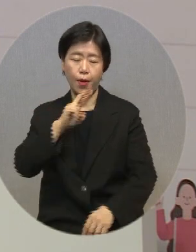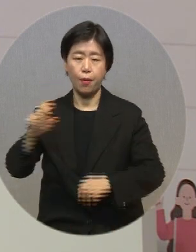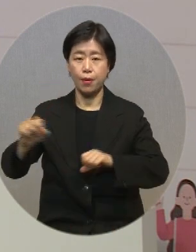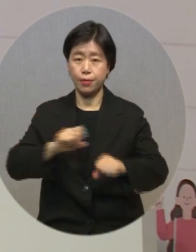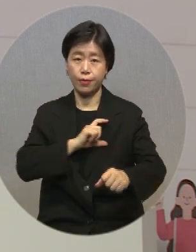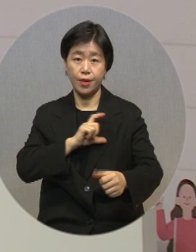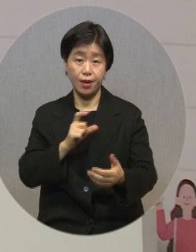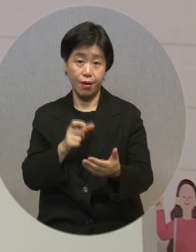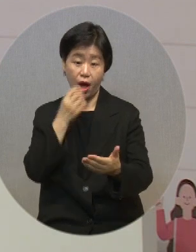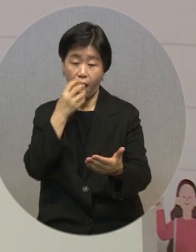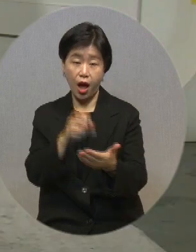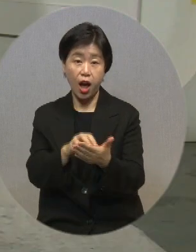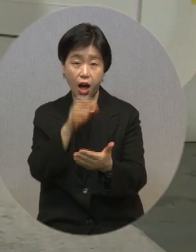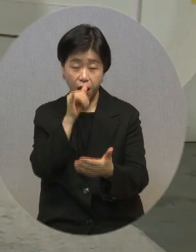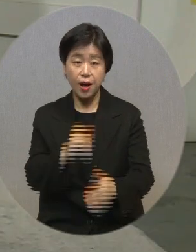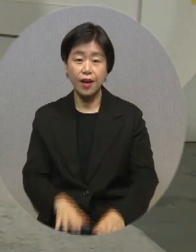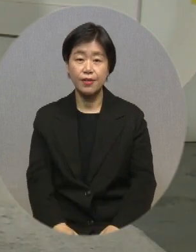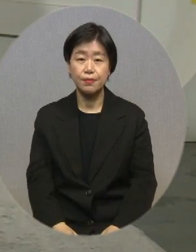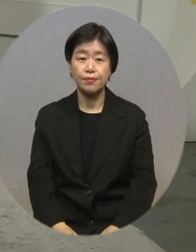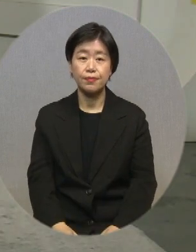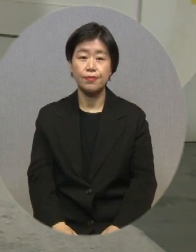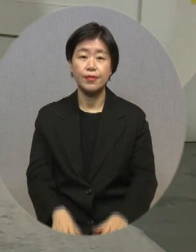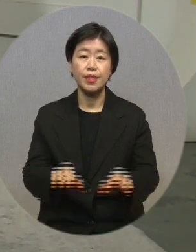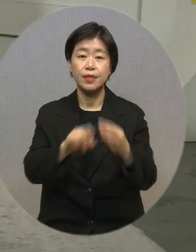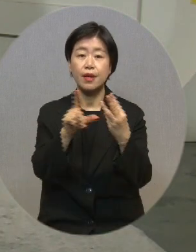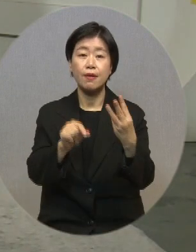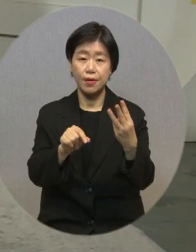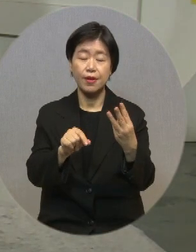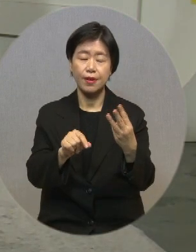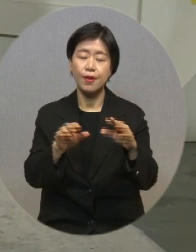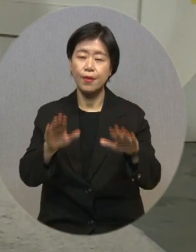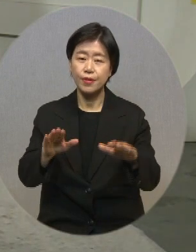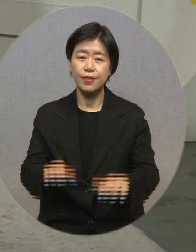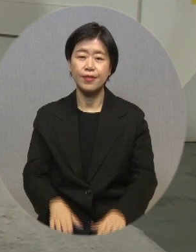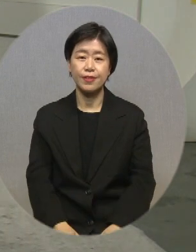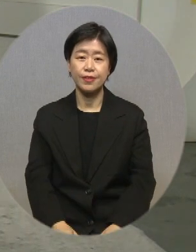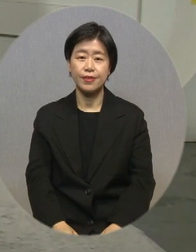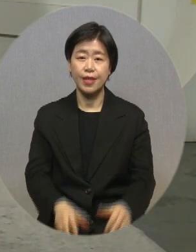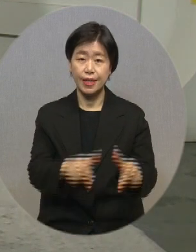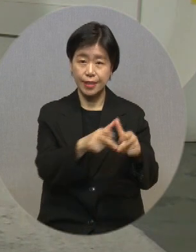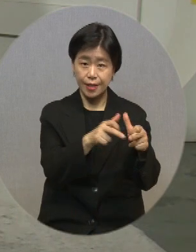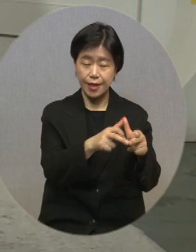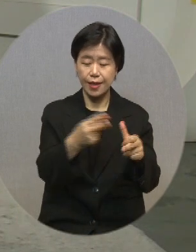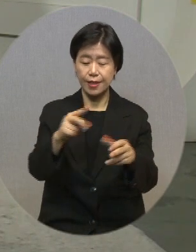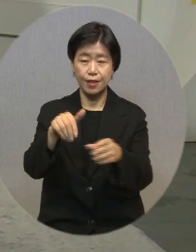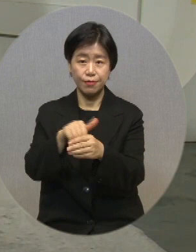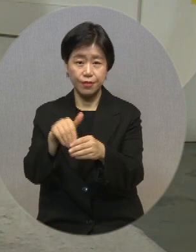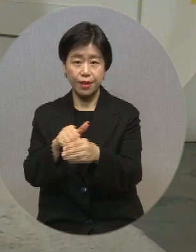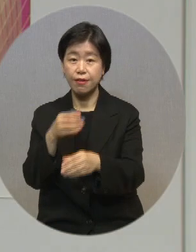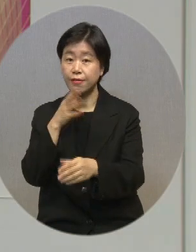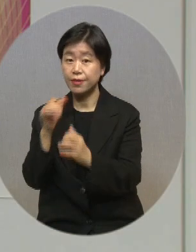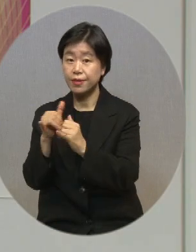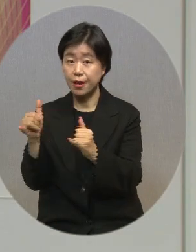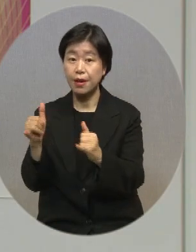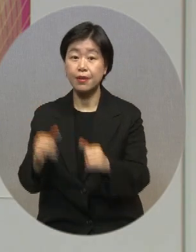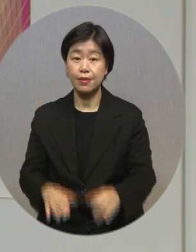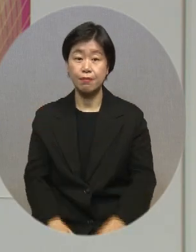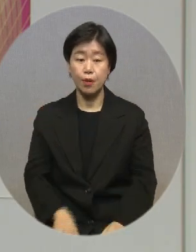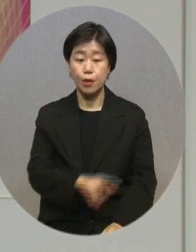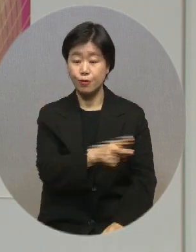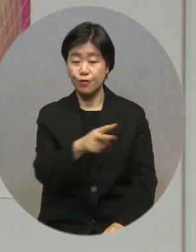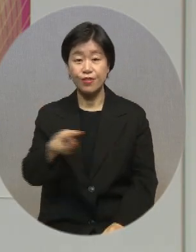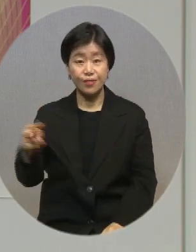기회도 제공해드립니다. 3월 셋째 주 주간 본선 장애인 부문, 다문화 가족 부문, 어르신 부문 이런